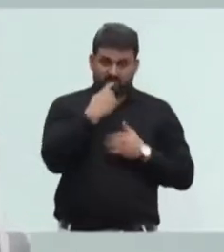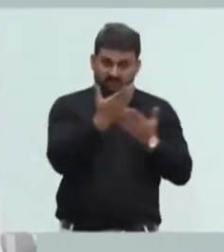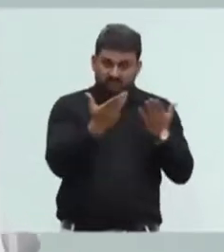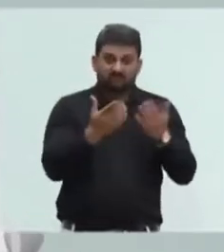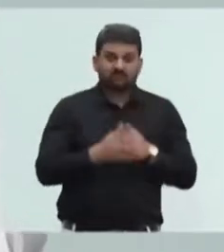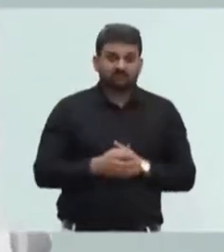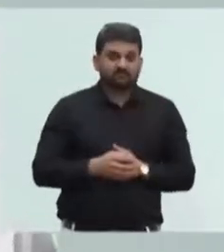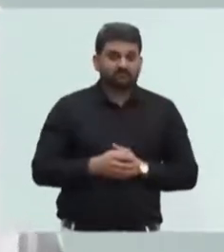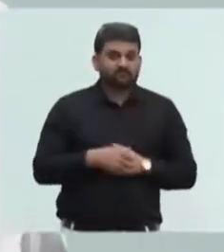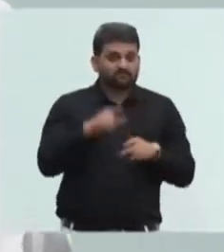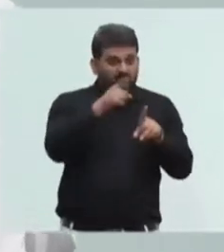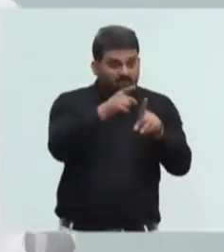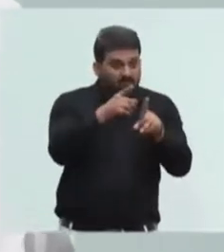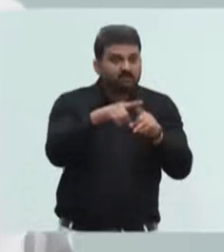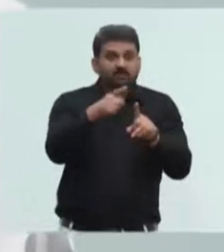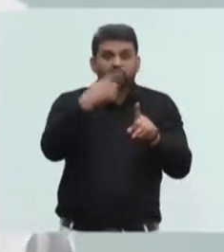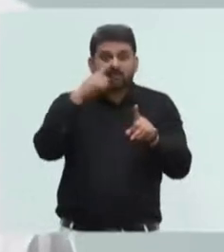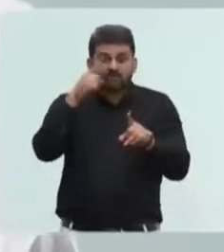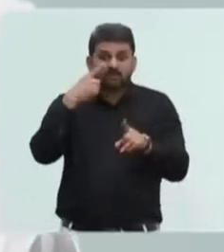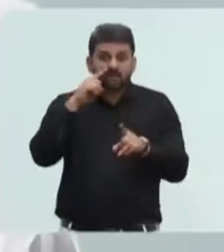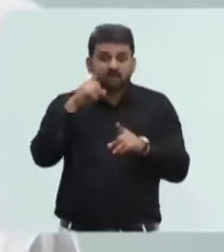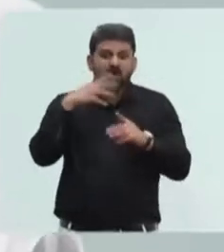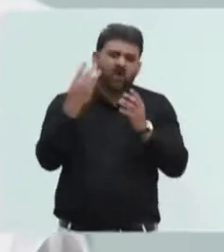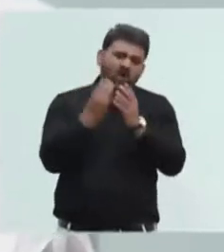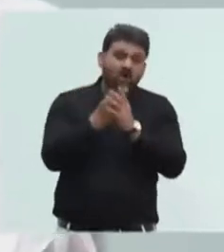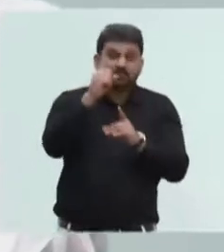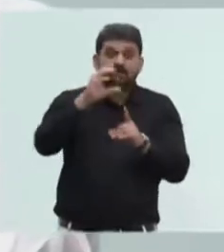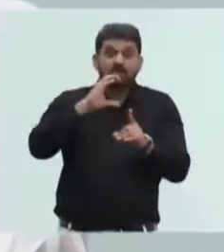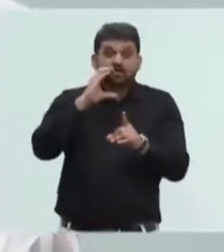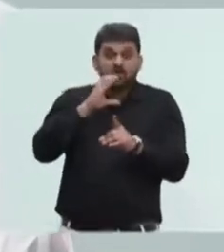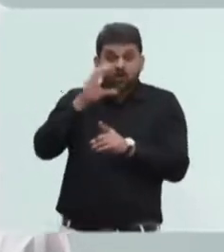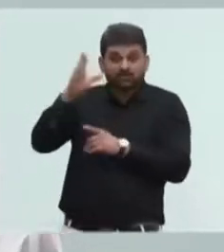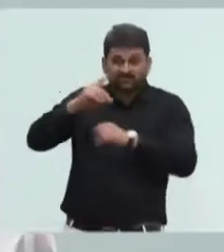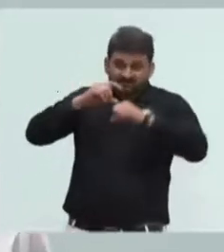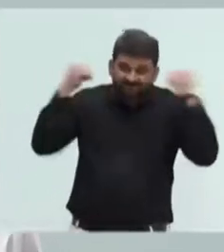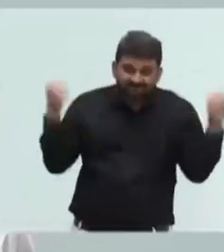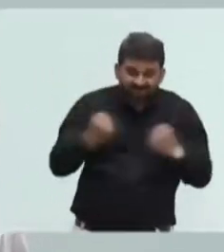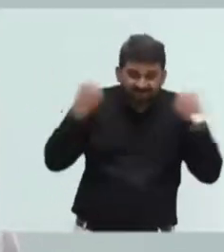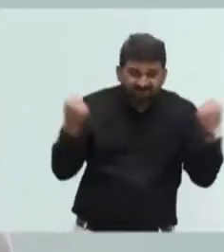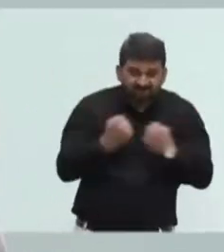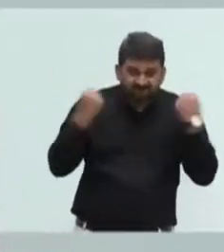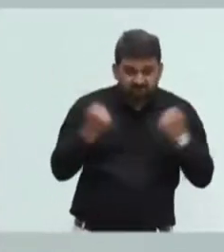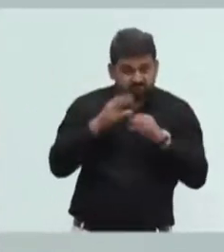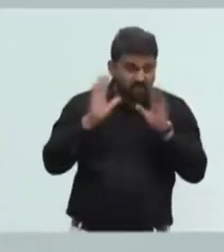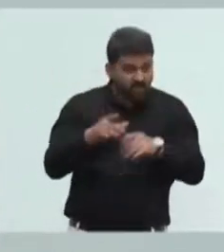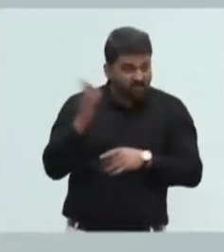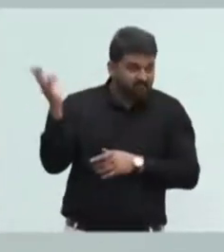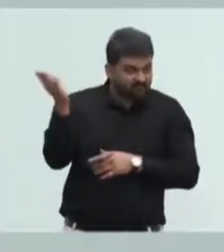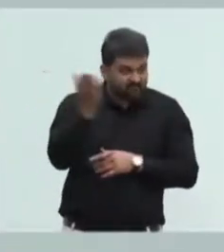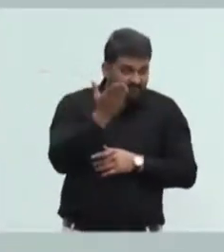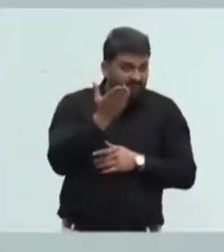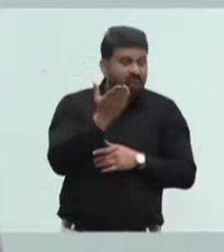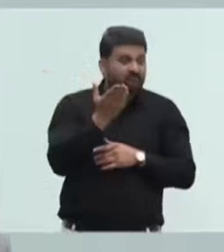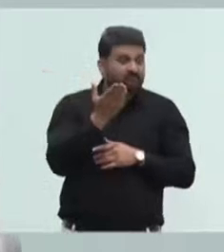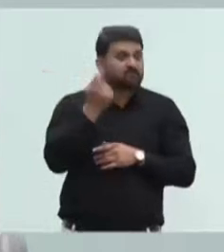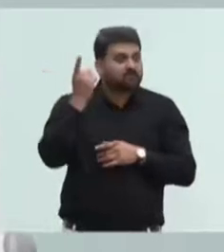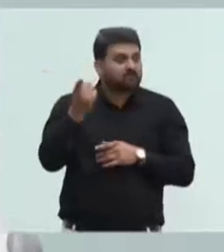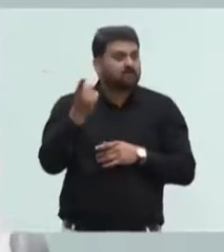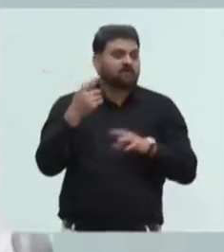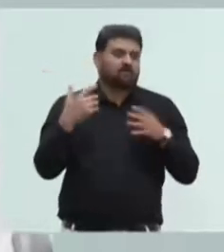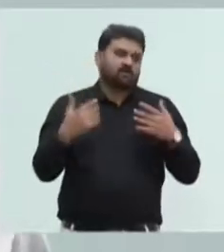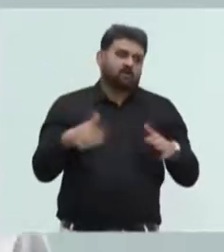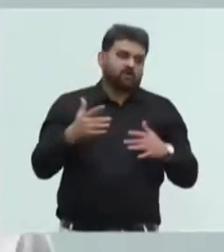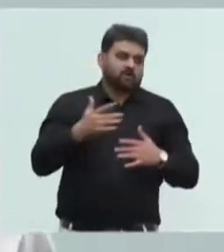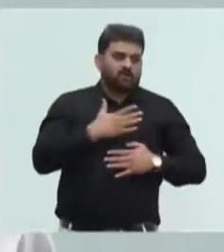तो तुम्हारा, तुम्हारे माता पिता का, लेकिन कोच भी अगर जी जान से तुम्हारे लिए काम करता है तो उसके कारण